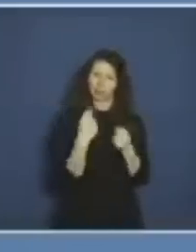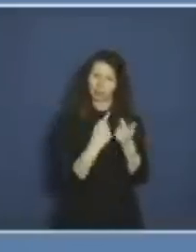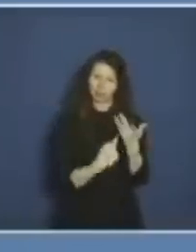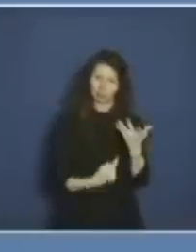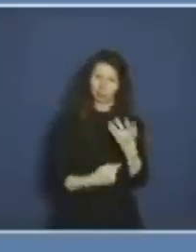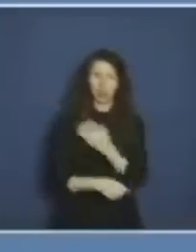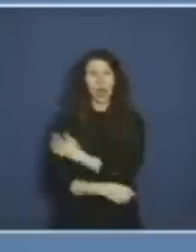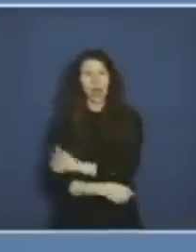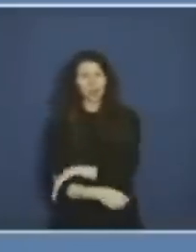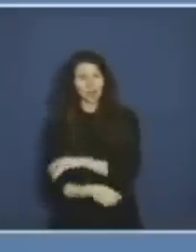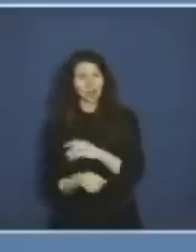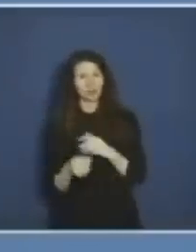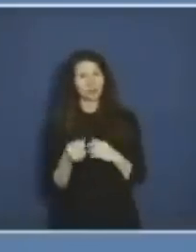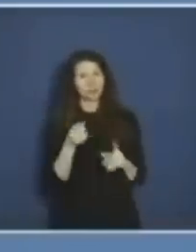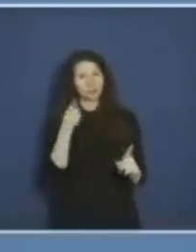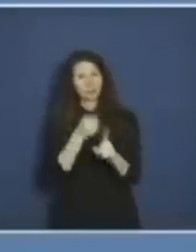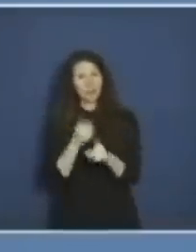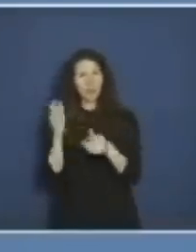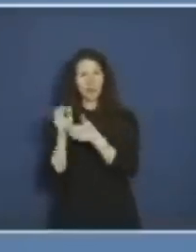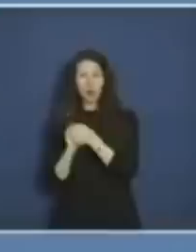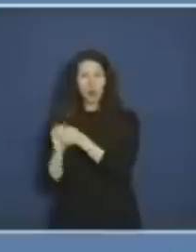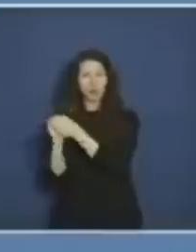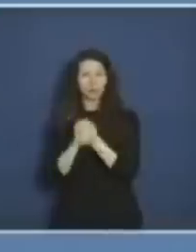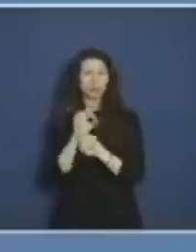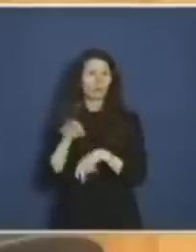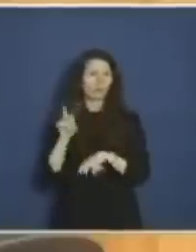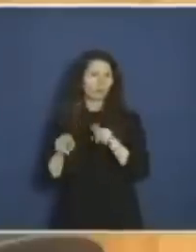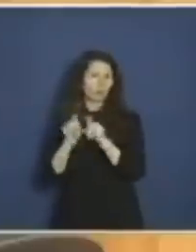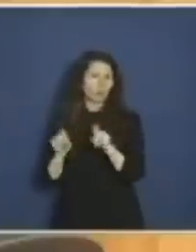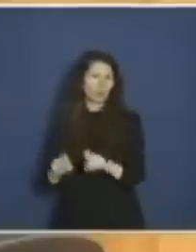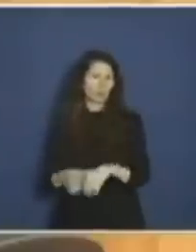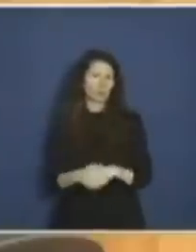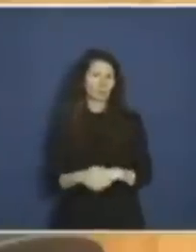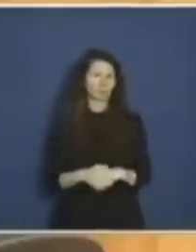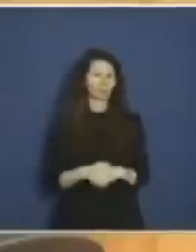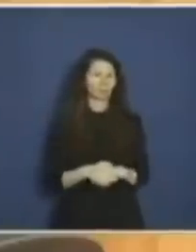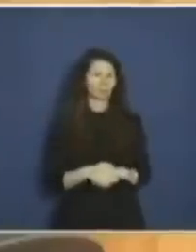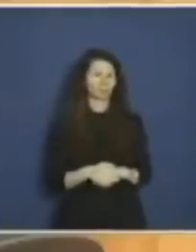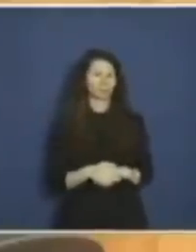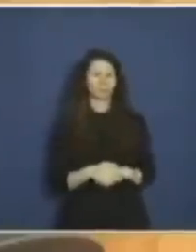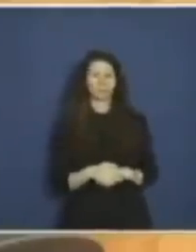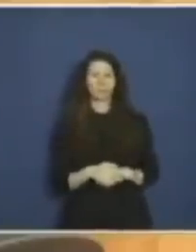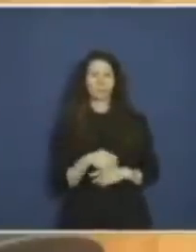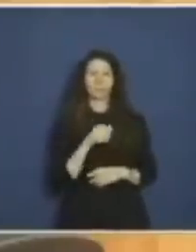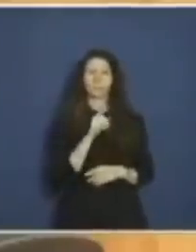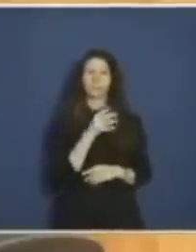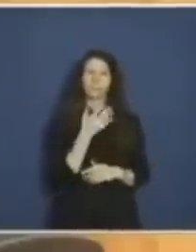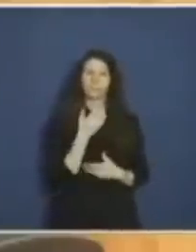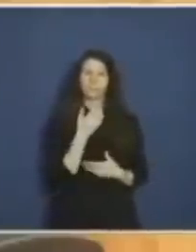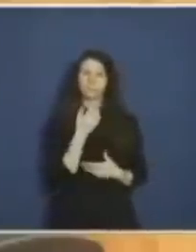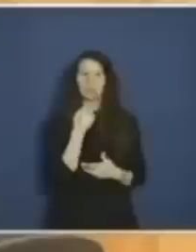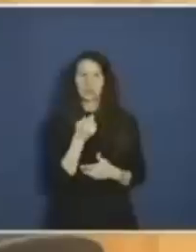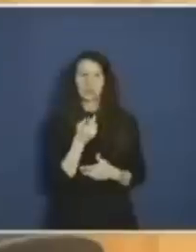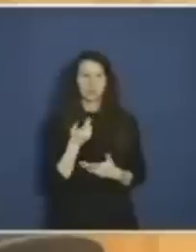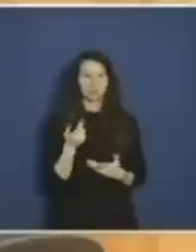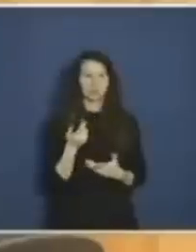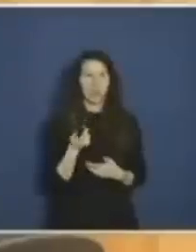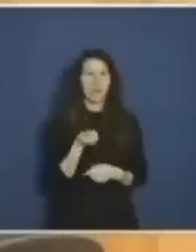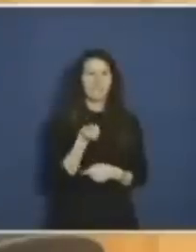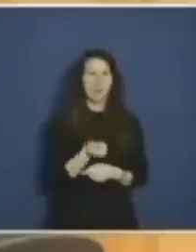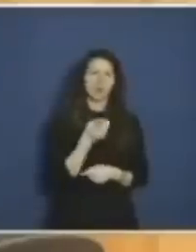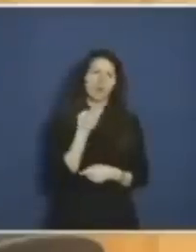an Kooperation bei bestimmten Themen. Ja, Sie sprechen jetzt Mordversuche und einen